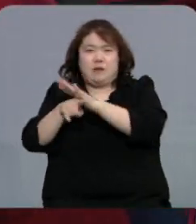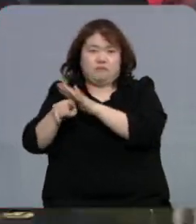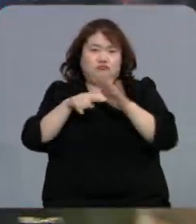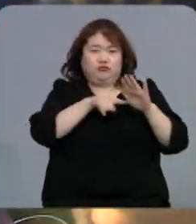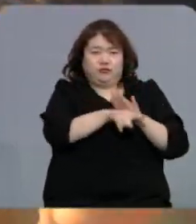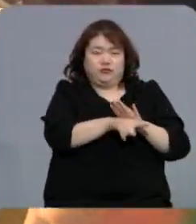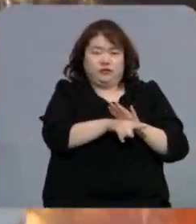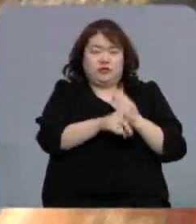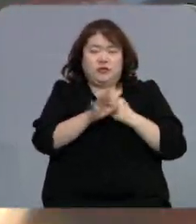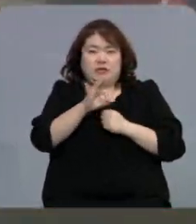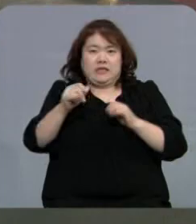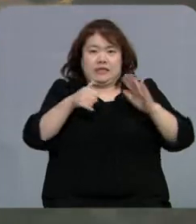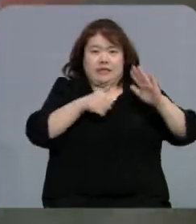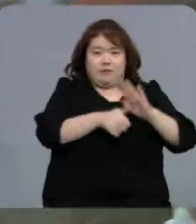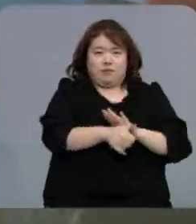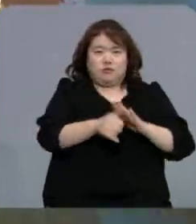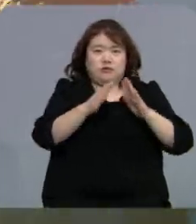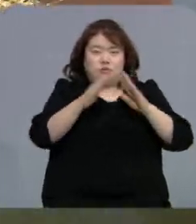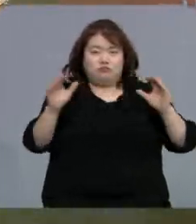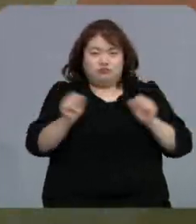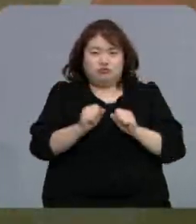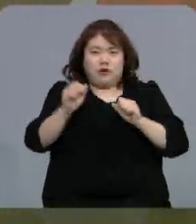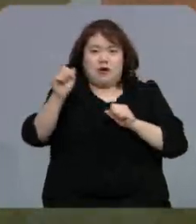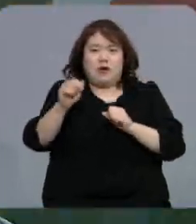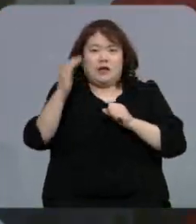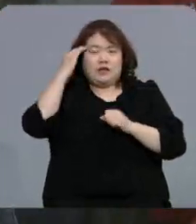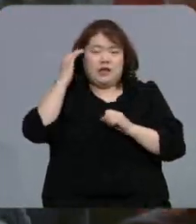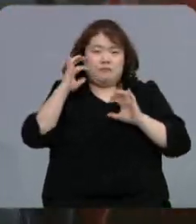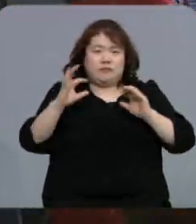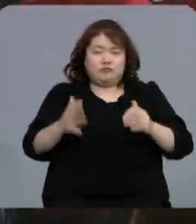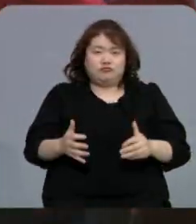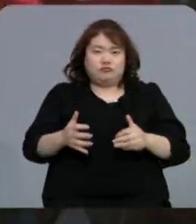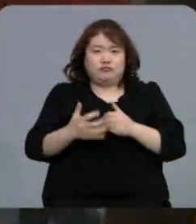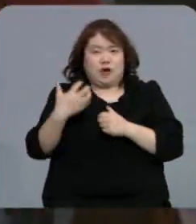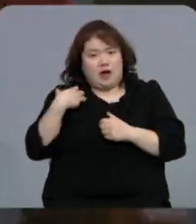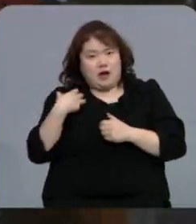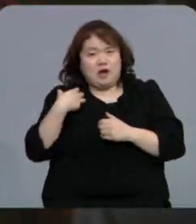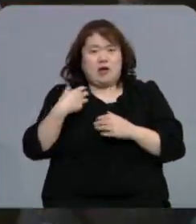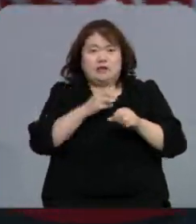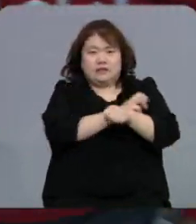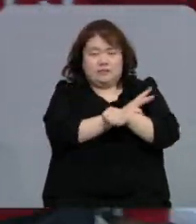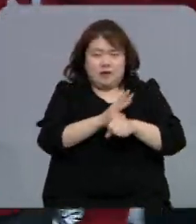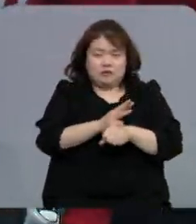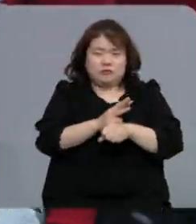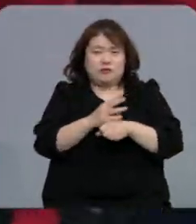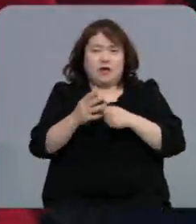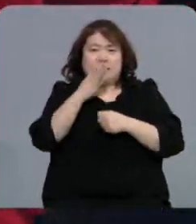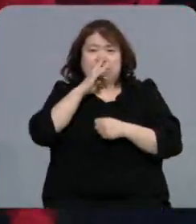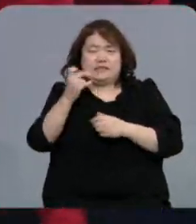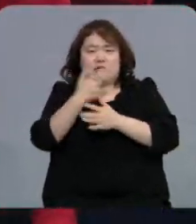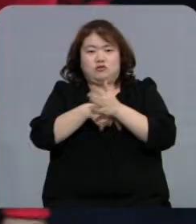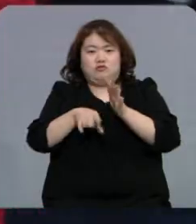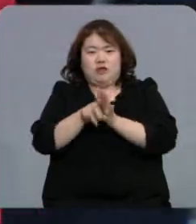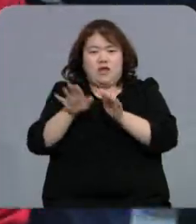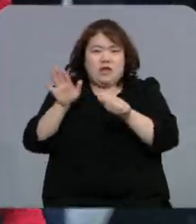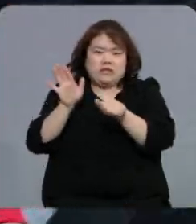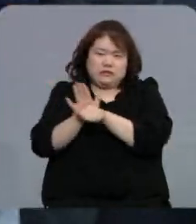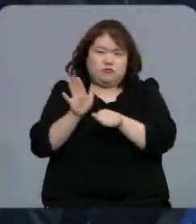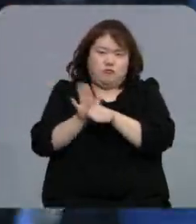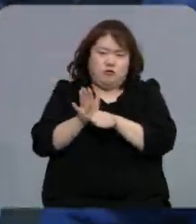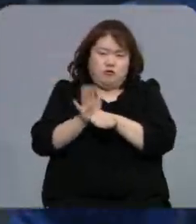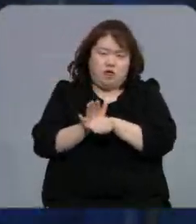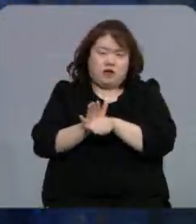이 대표는 전북과 대한민국의 미래에 영향을 줄 새만금과 호남의 관문인 익산을 위해 지원을 아끼지